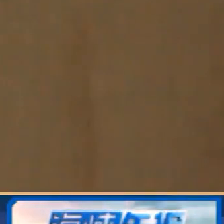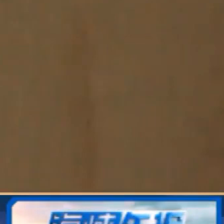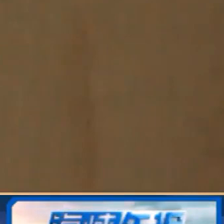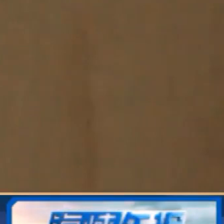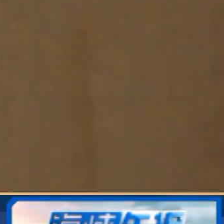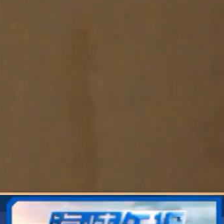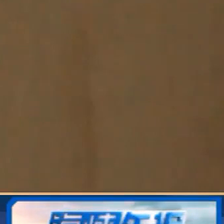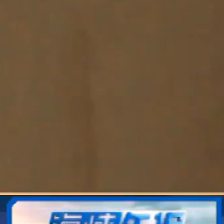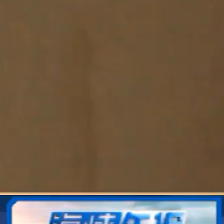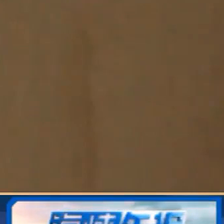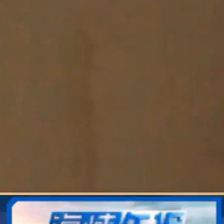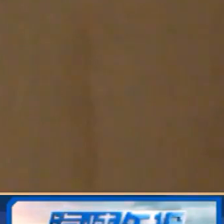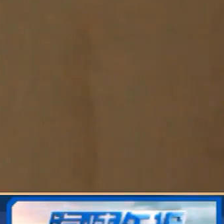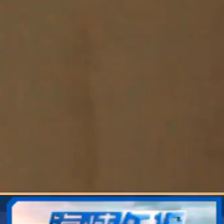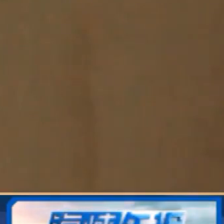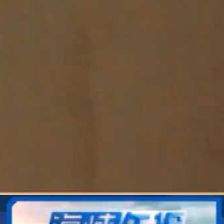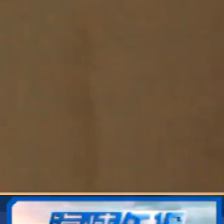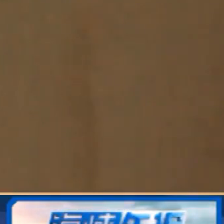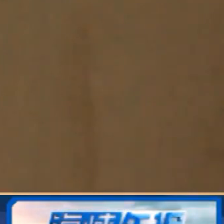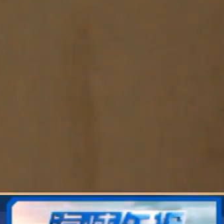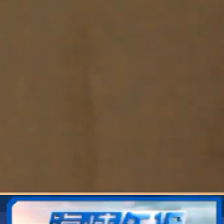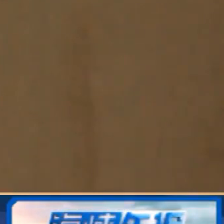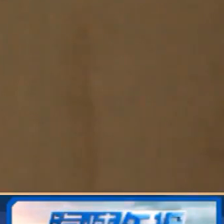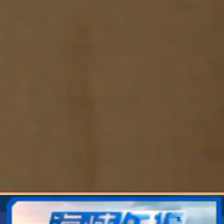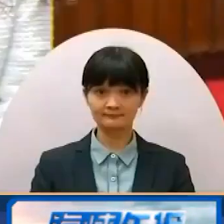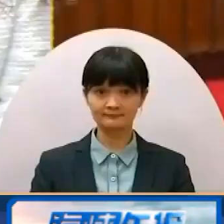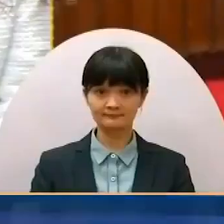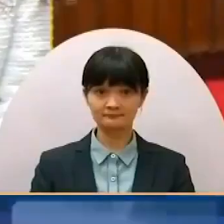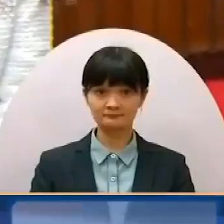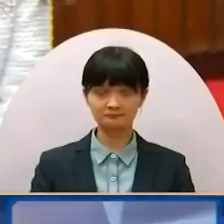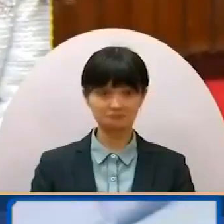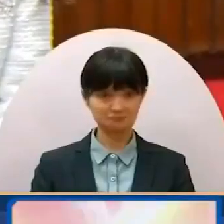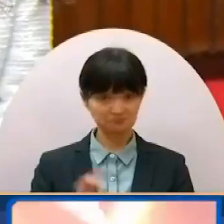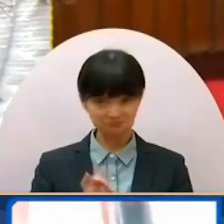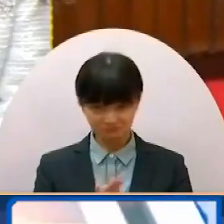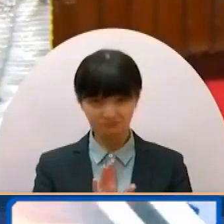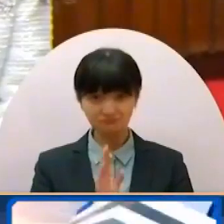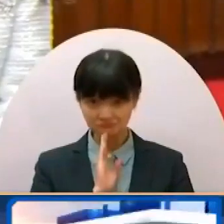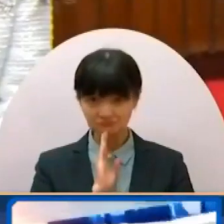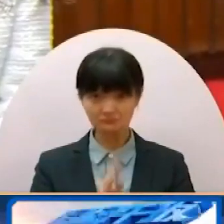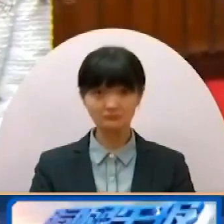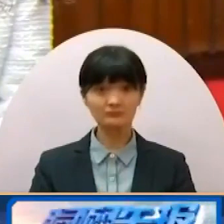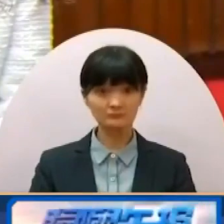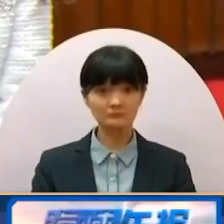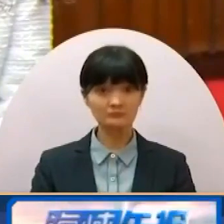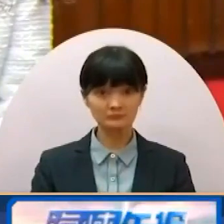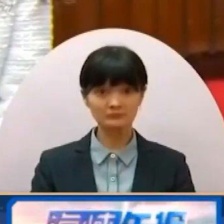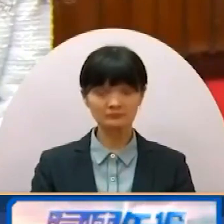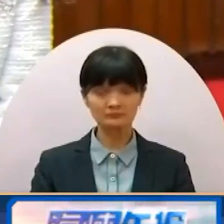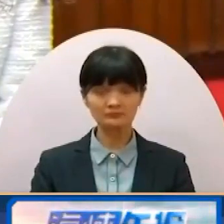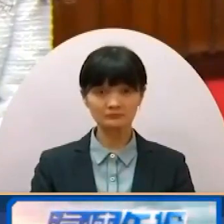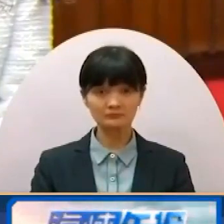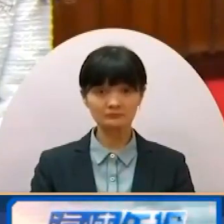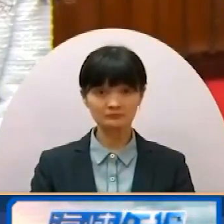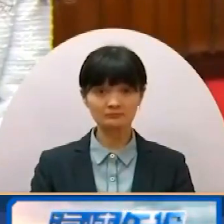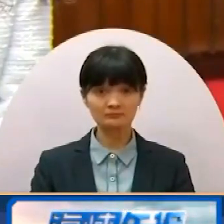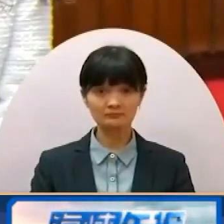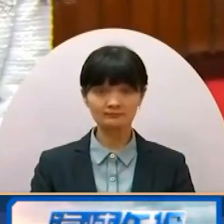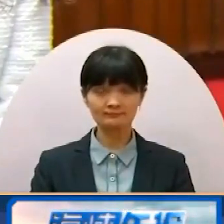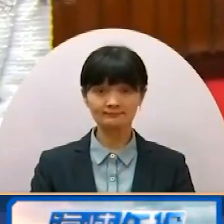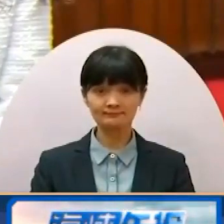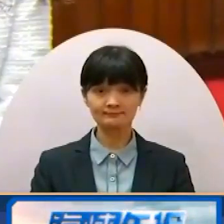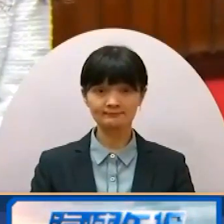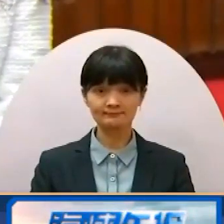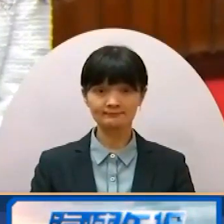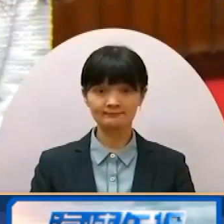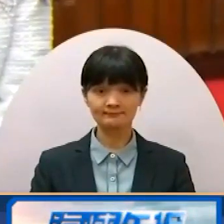野对于去个人化基本上有个共识，去个人化能够拿掉的话，我想不管是文化部或者是